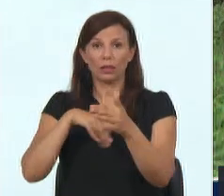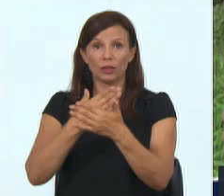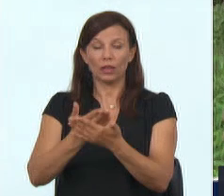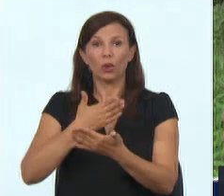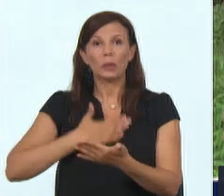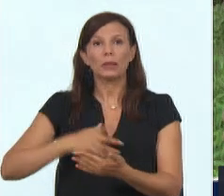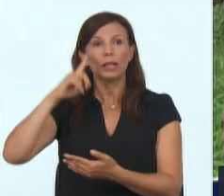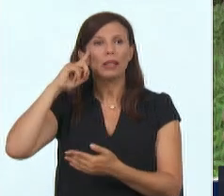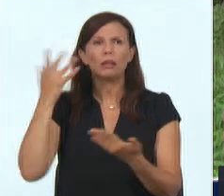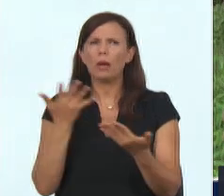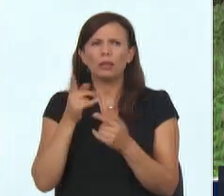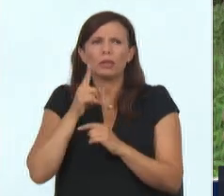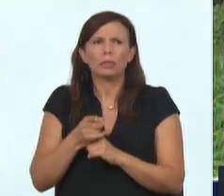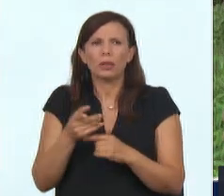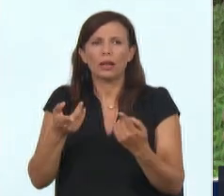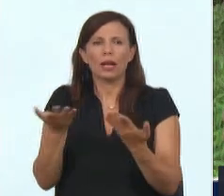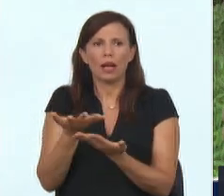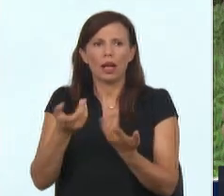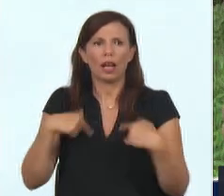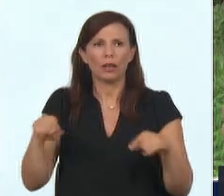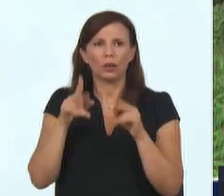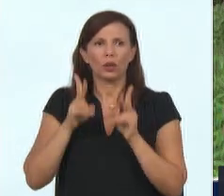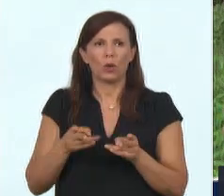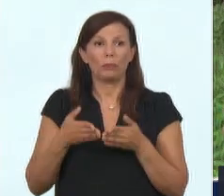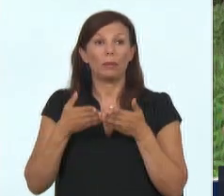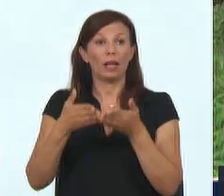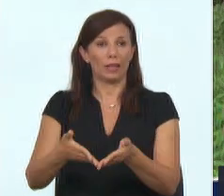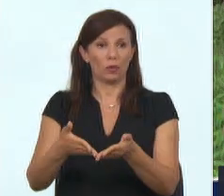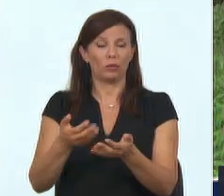צריכים. איך אנחנו יכולים לעזור?